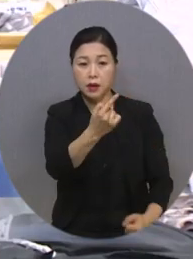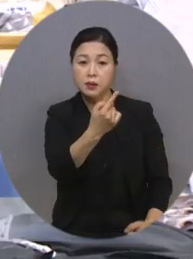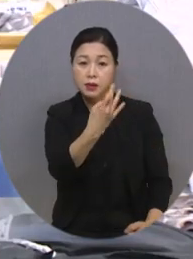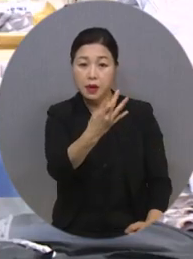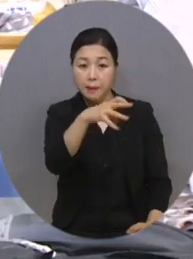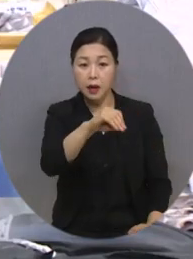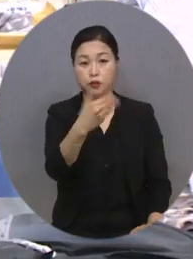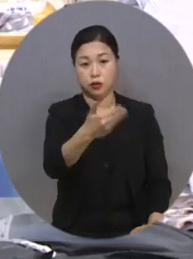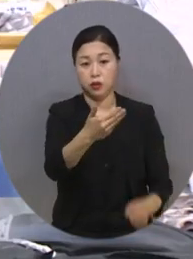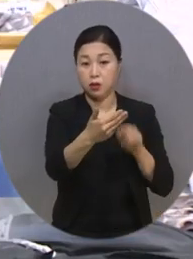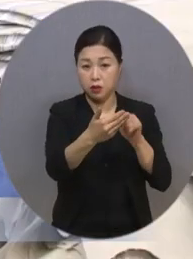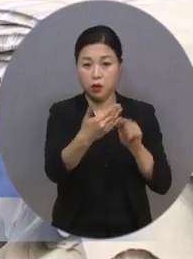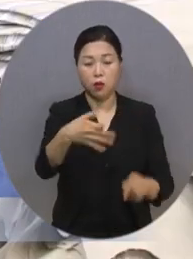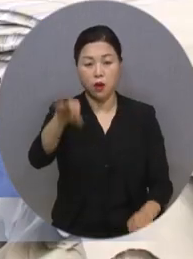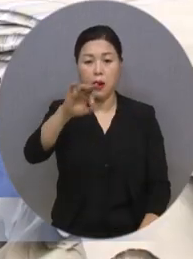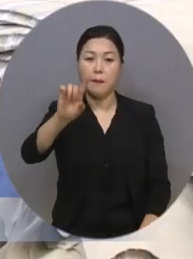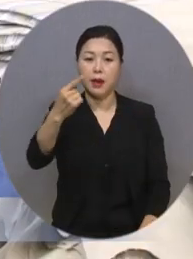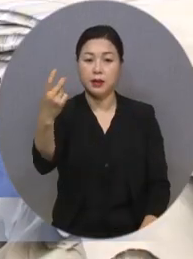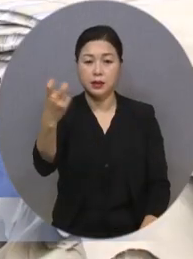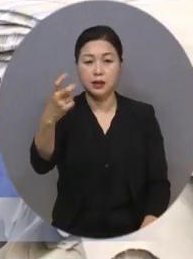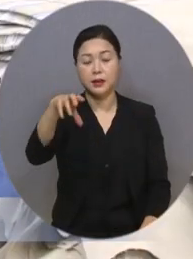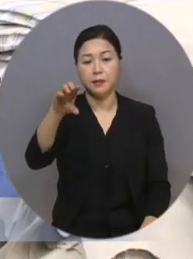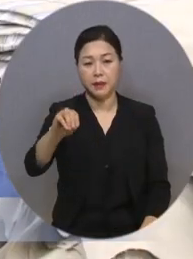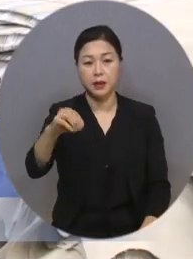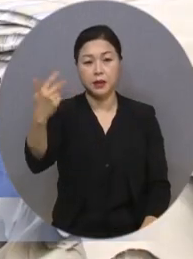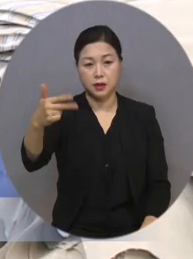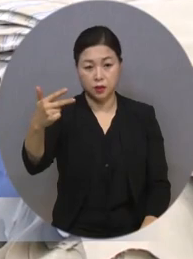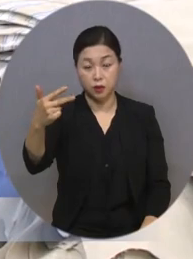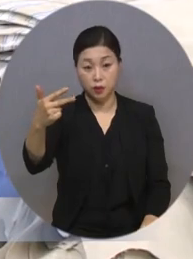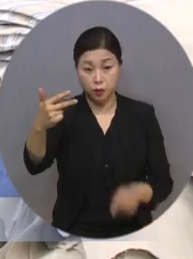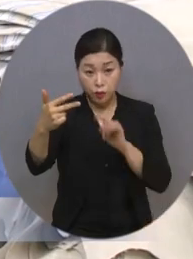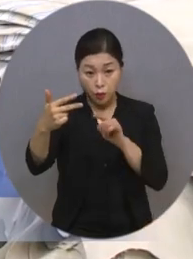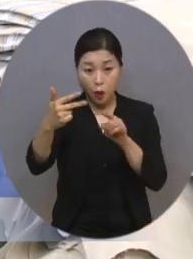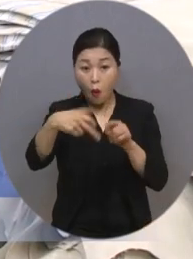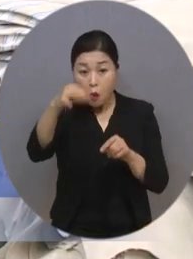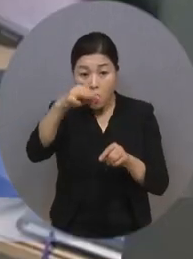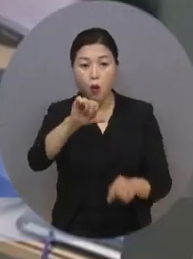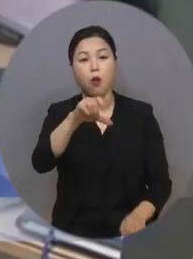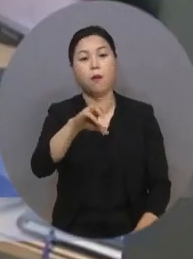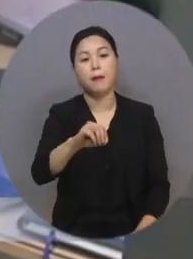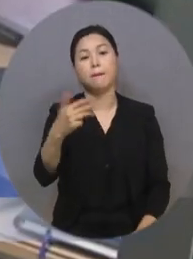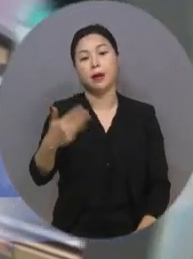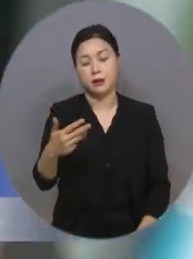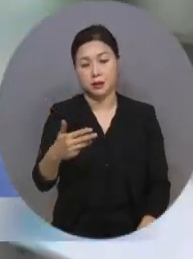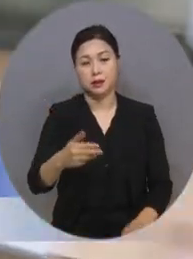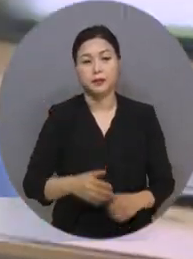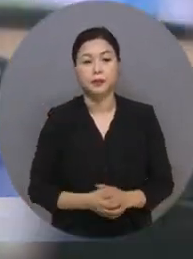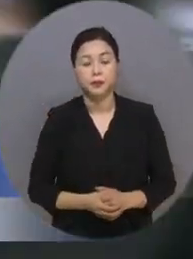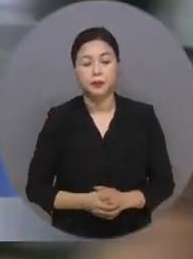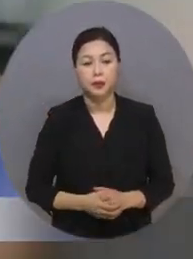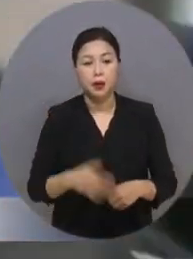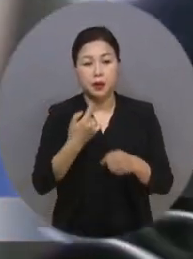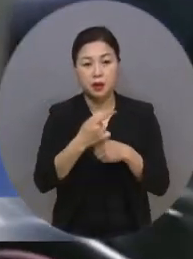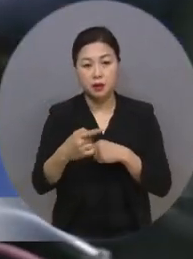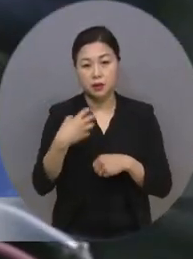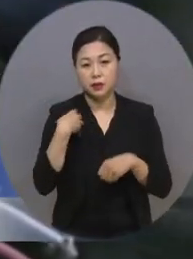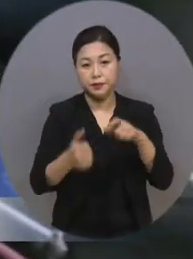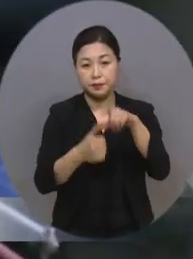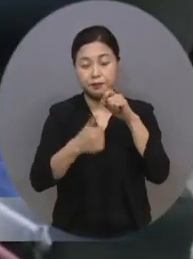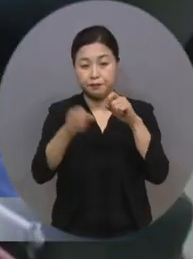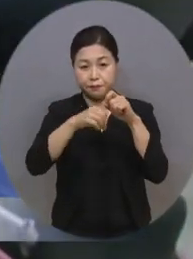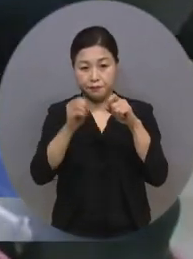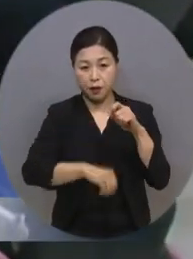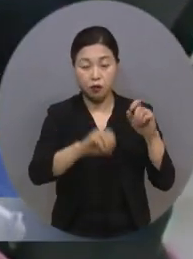원에서 120만 7천 원으로 5만 8천 원 상향하기로 했습니다. 한편 내년도 의무 고용률은